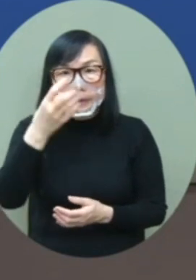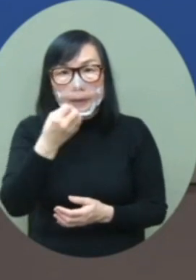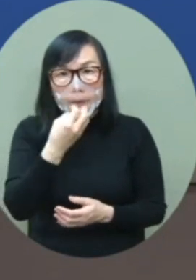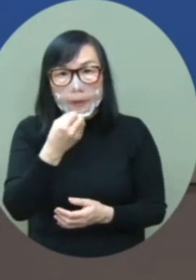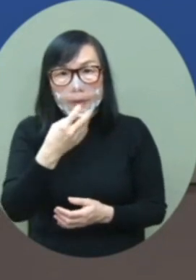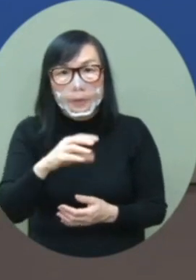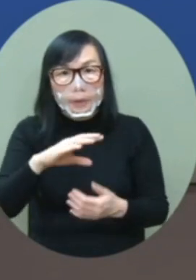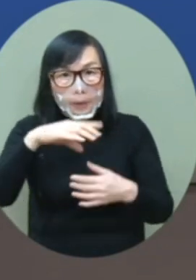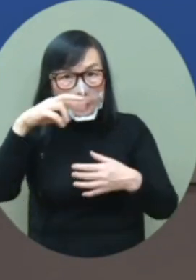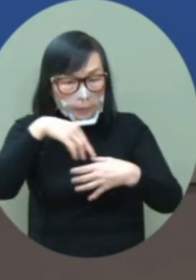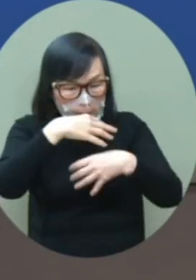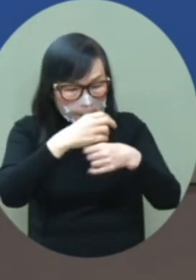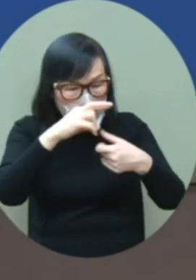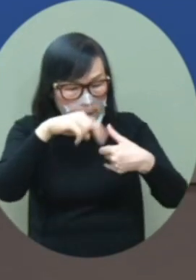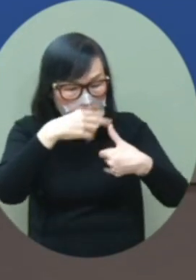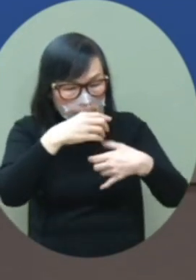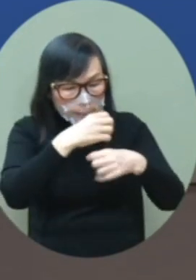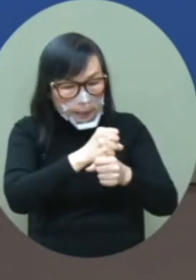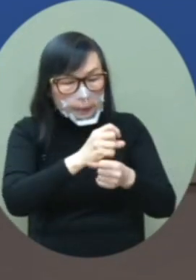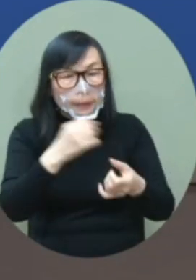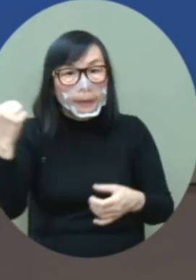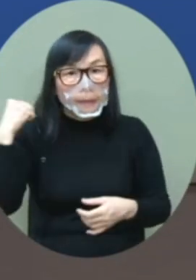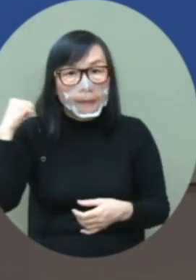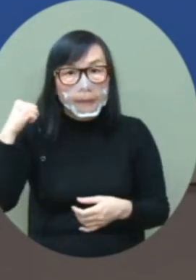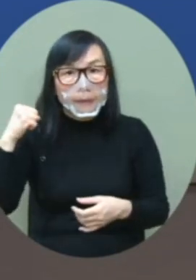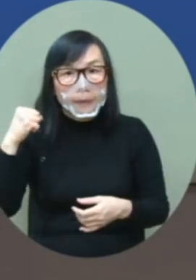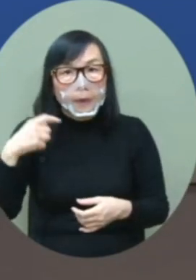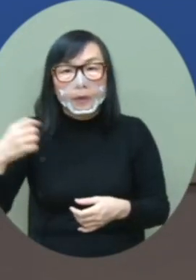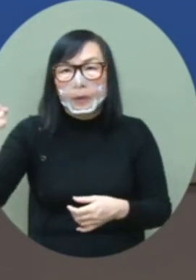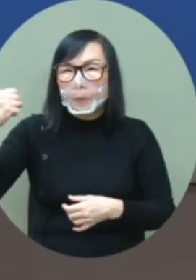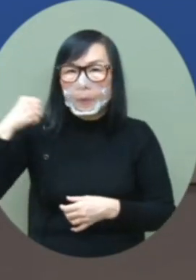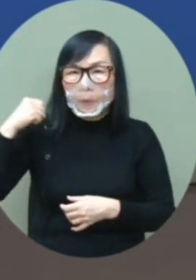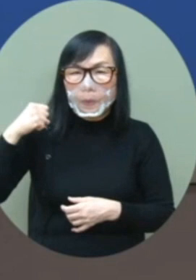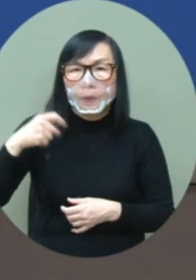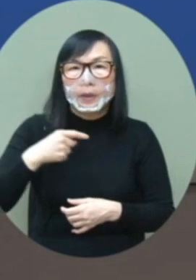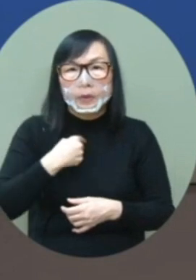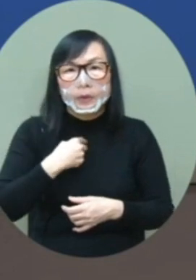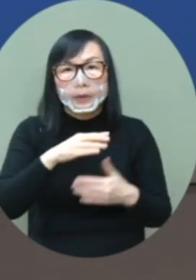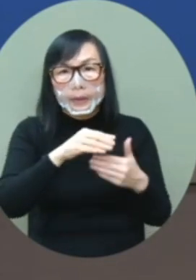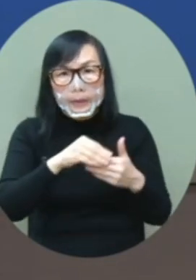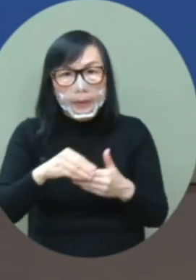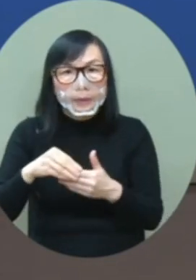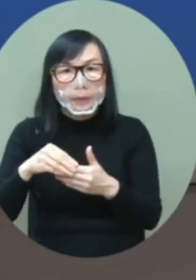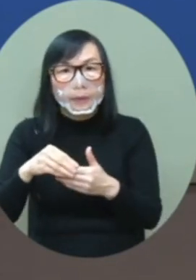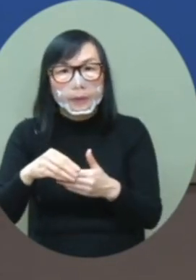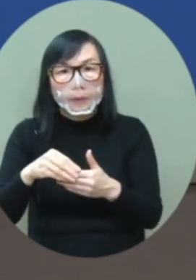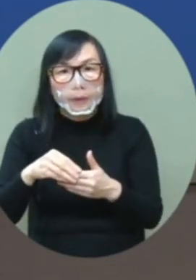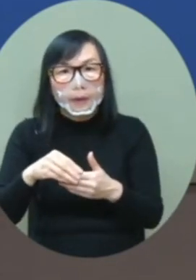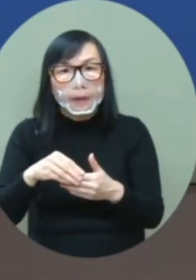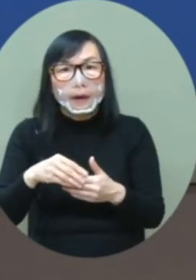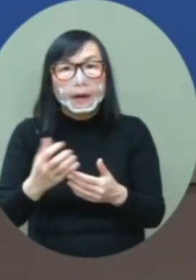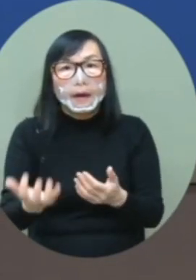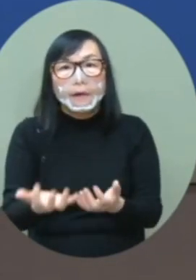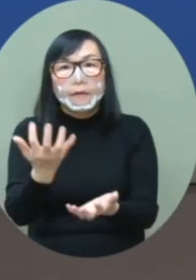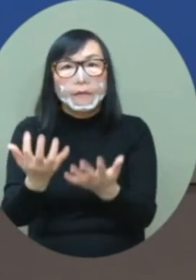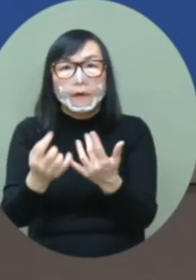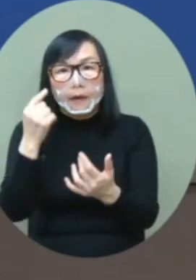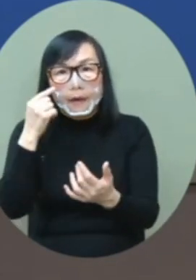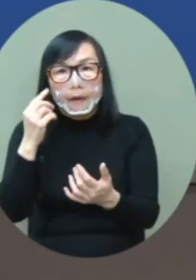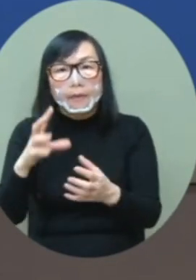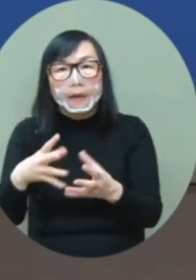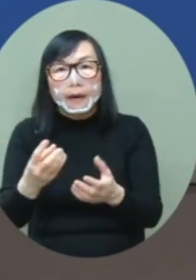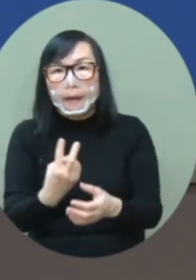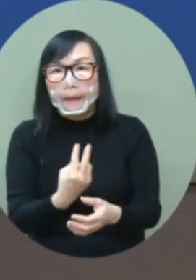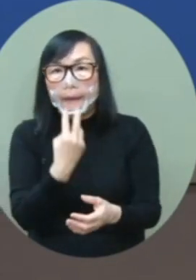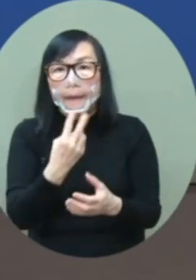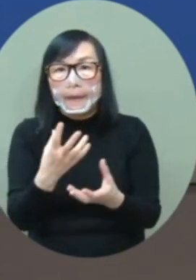檢測的能力呢，我們儘管很努力，亦都引入了一些仿眼或者是氣膜的實驗